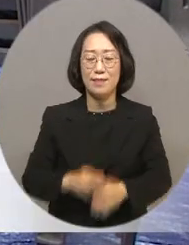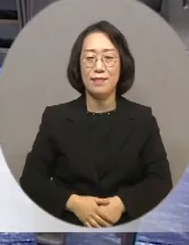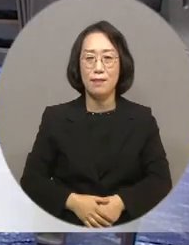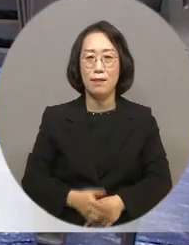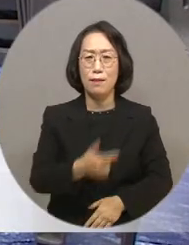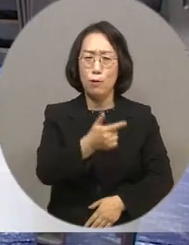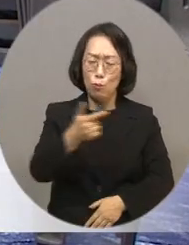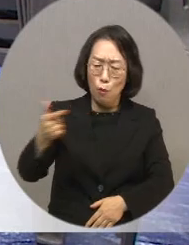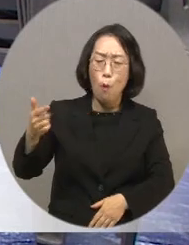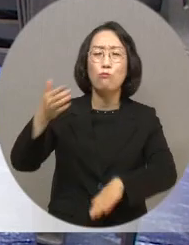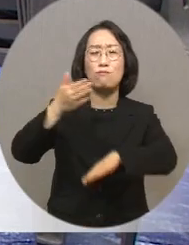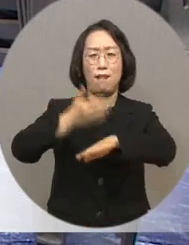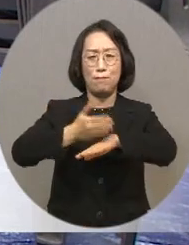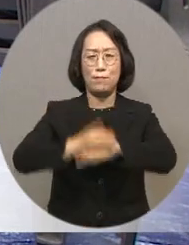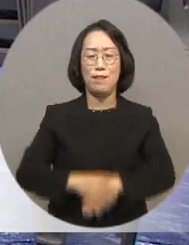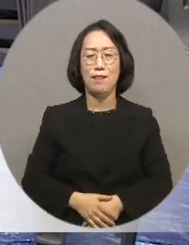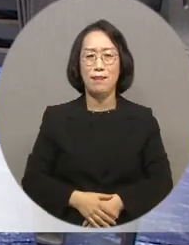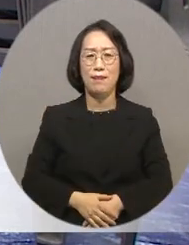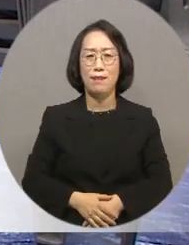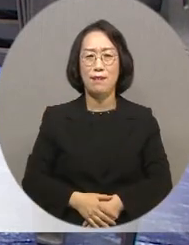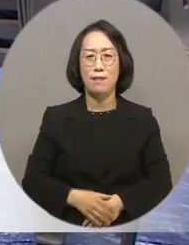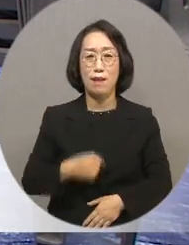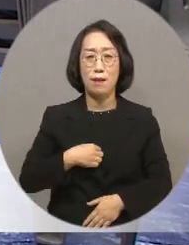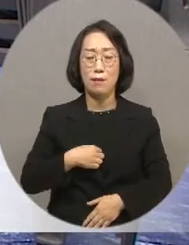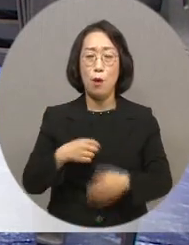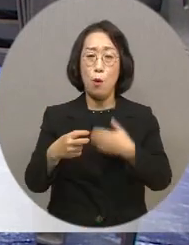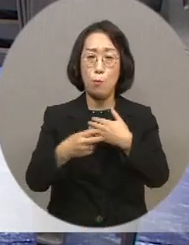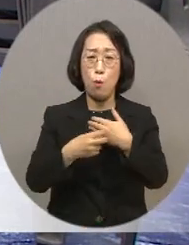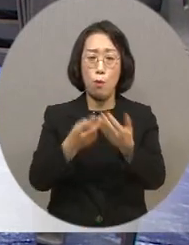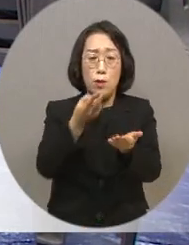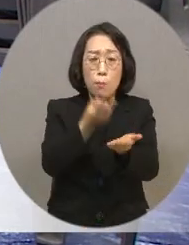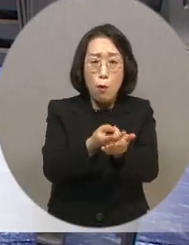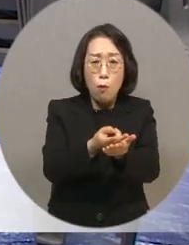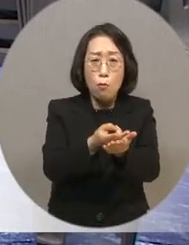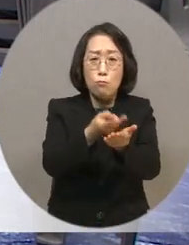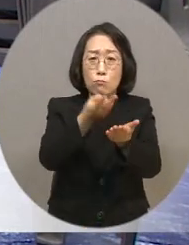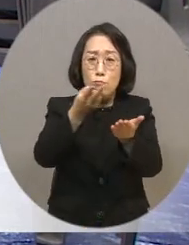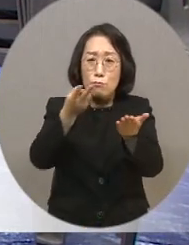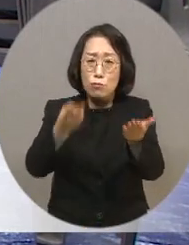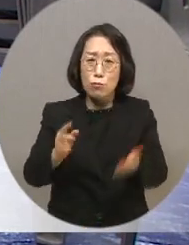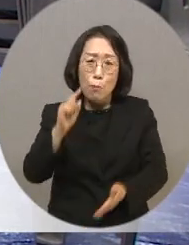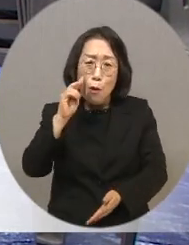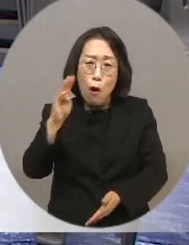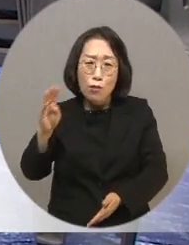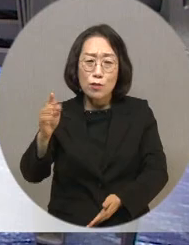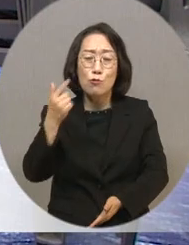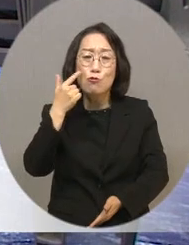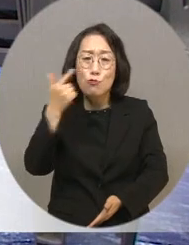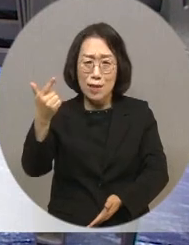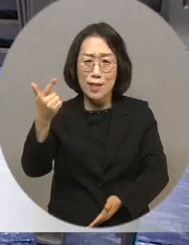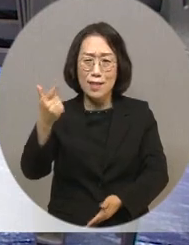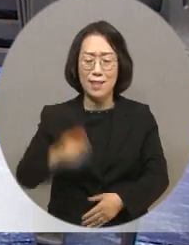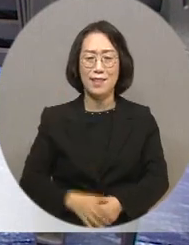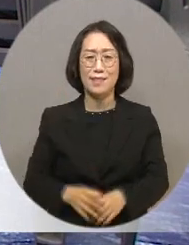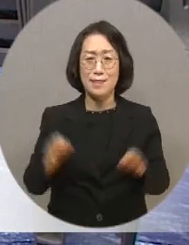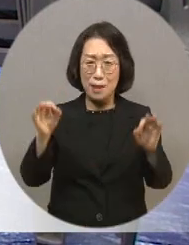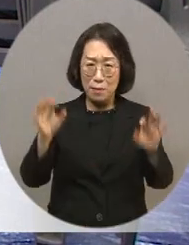너무 고맙고 감사하고요. 나는 병원에서 나온 지가 한 2주, 6일